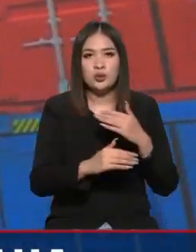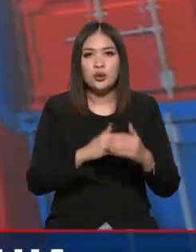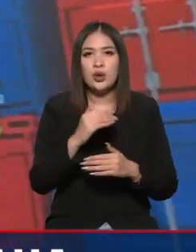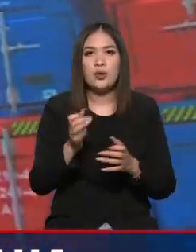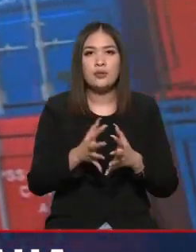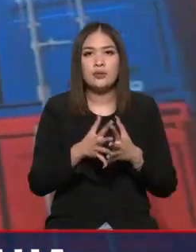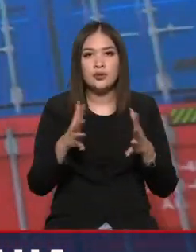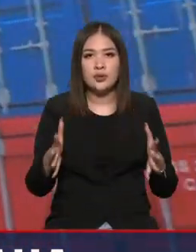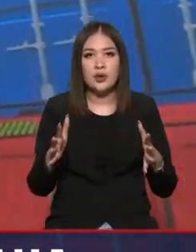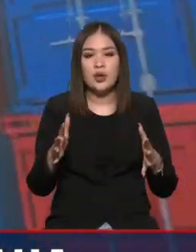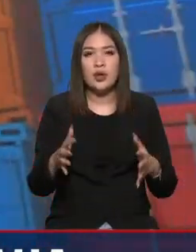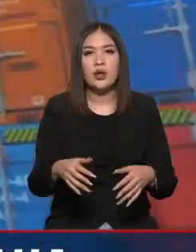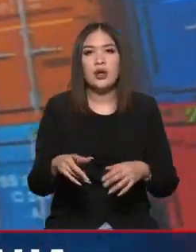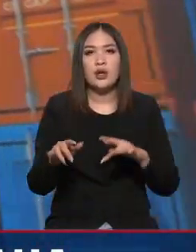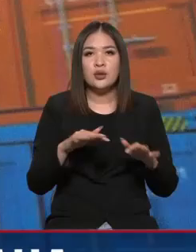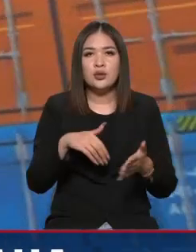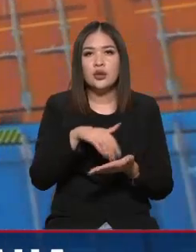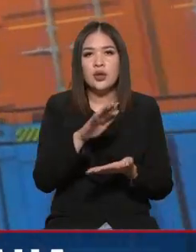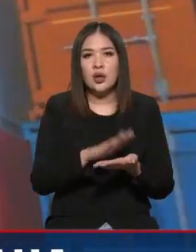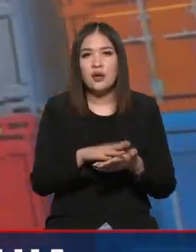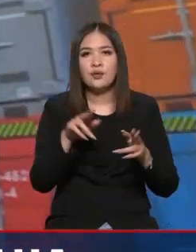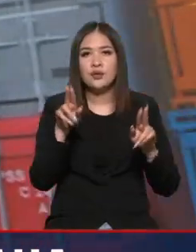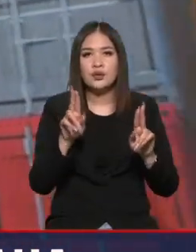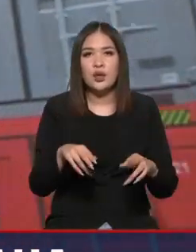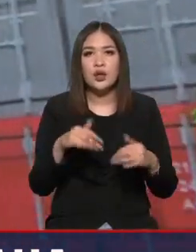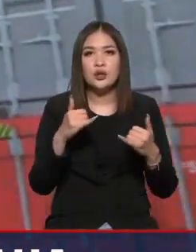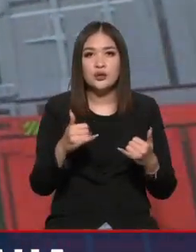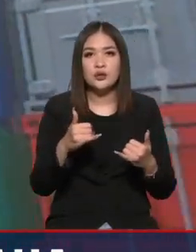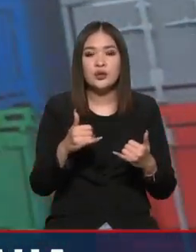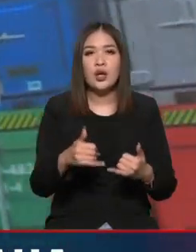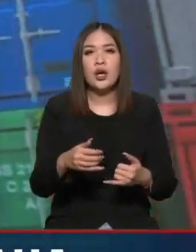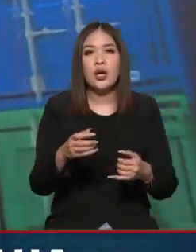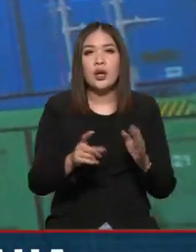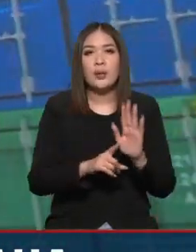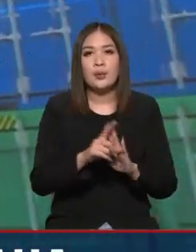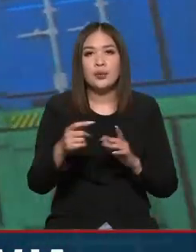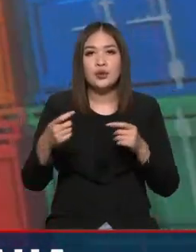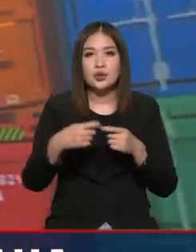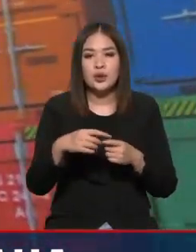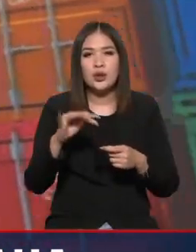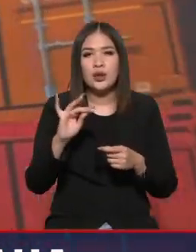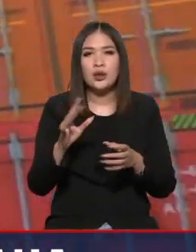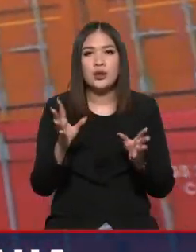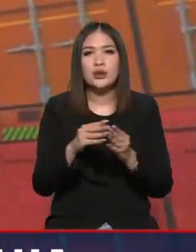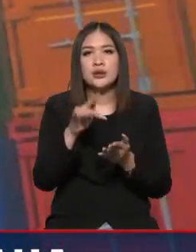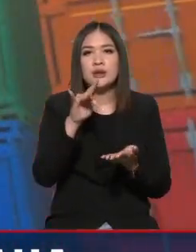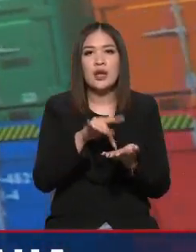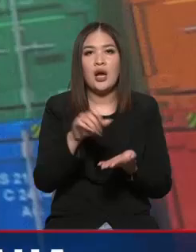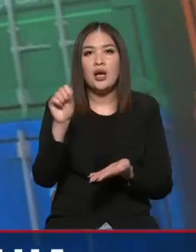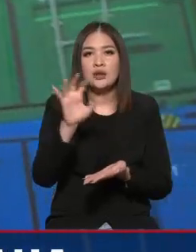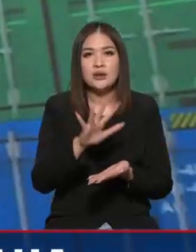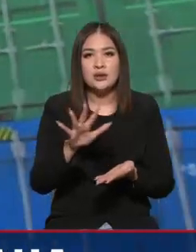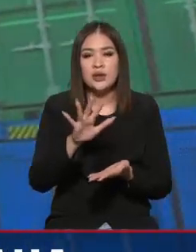всем направлениям – дипломатия, торговля и культура. Сегодня мы не только стратегические партнеры, но и союзники в Центральноазиатском